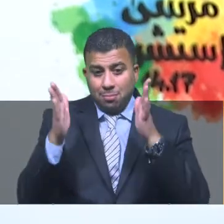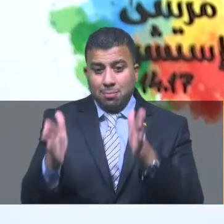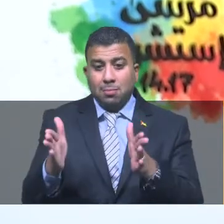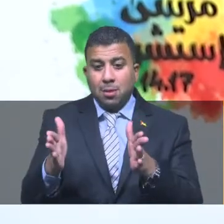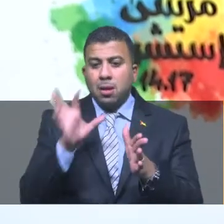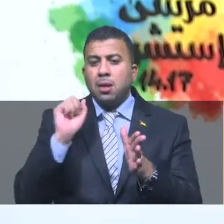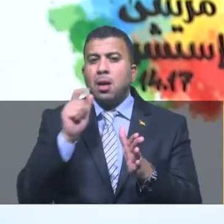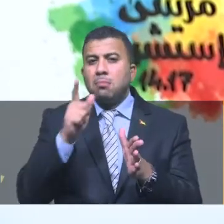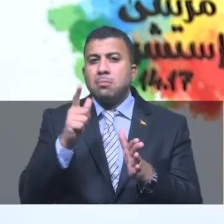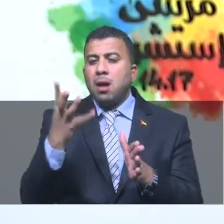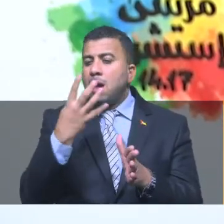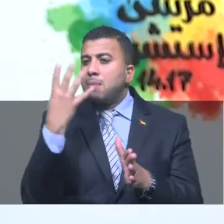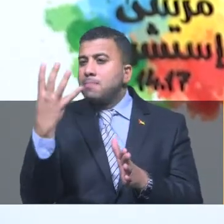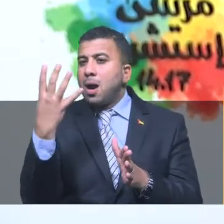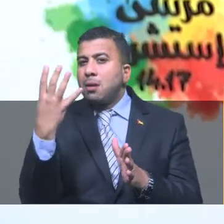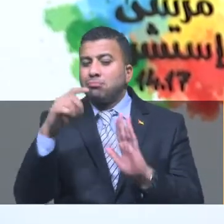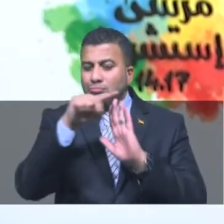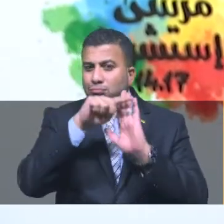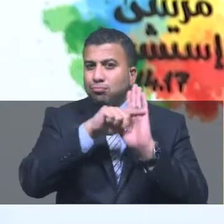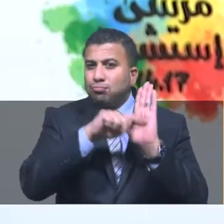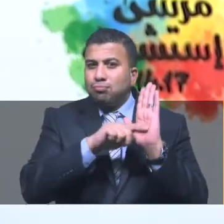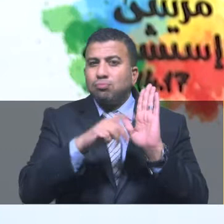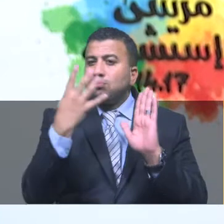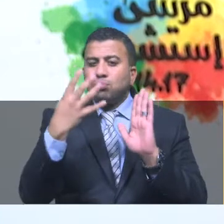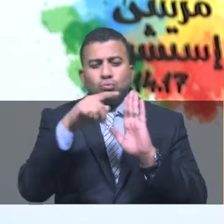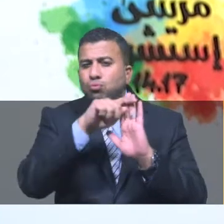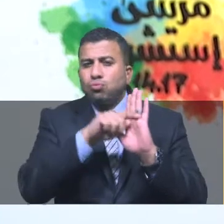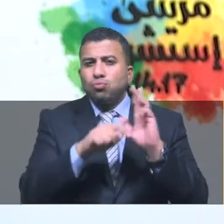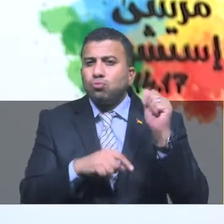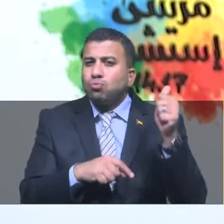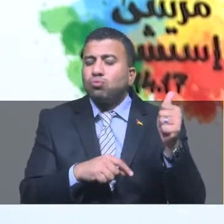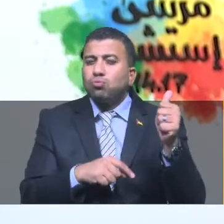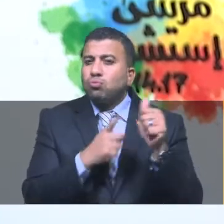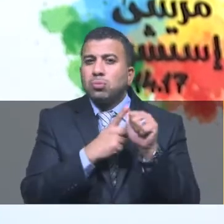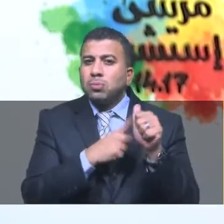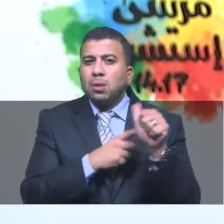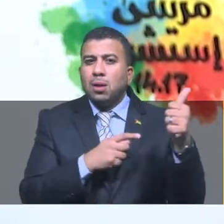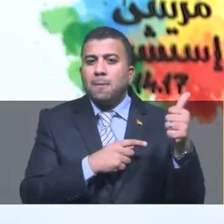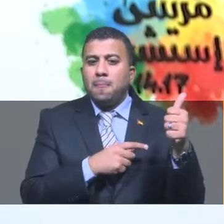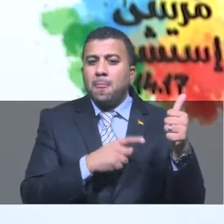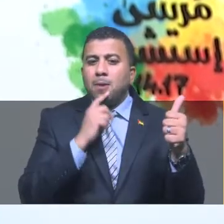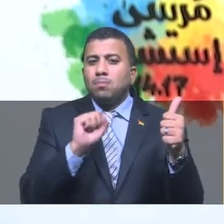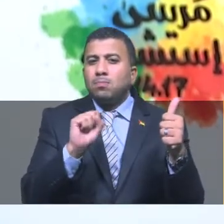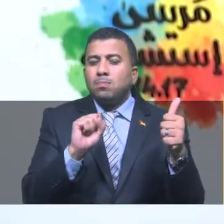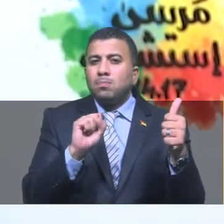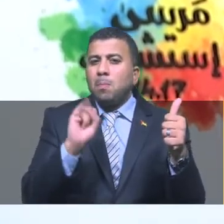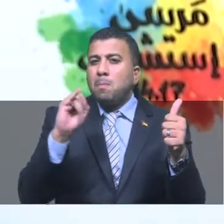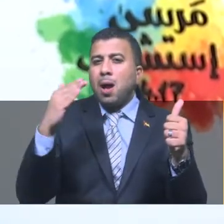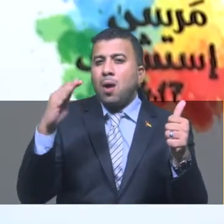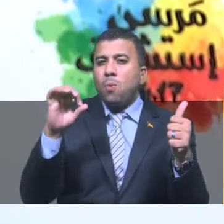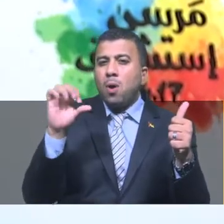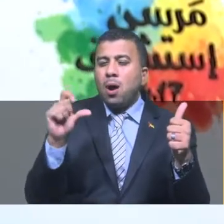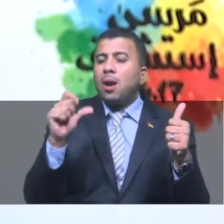على أكثر من 4 محاور أساسية. أحد أهم المحاور الأساسية اللي اشتغلنا عليها اليوم هي محور كيفية